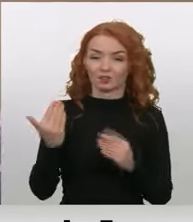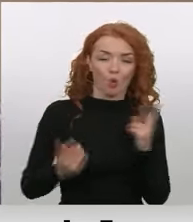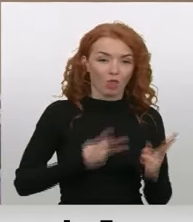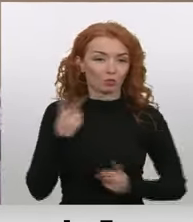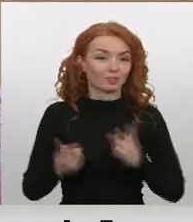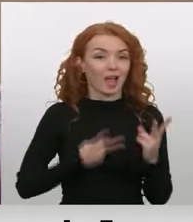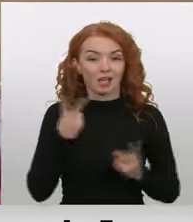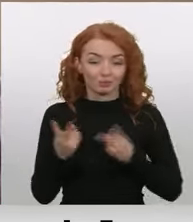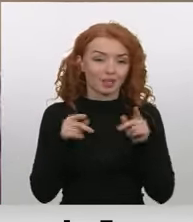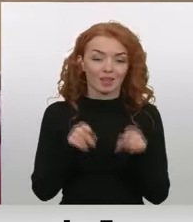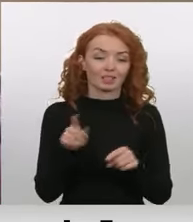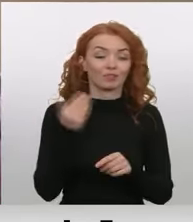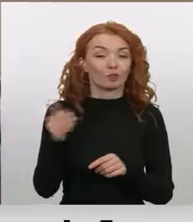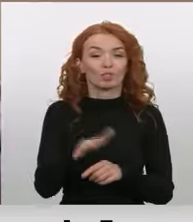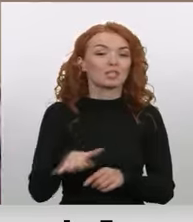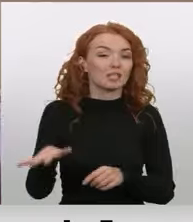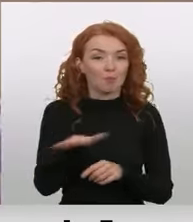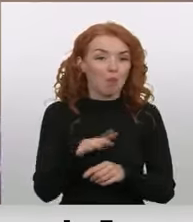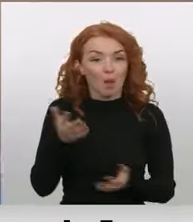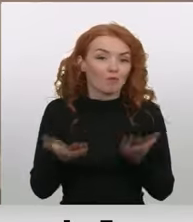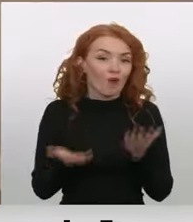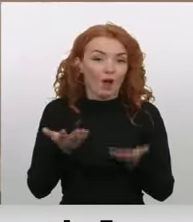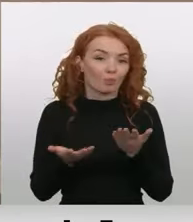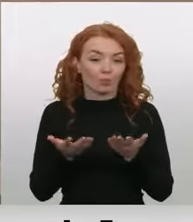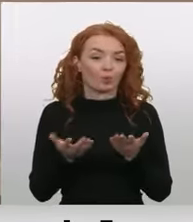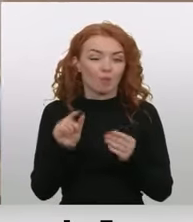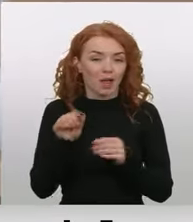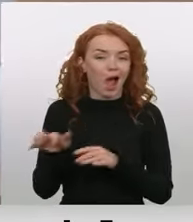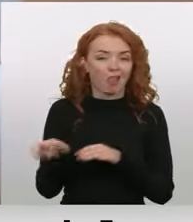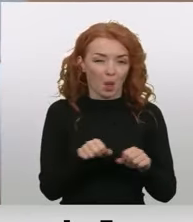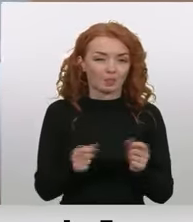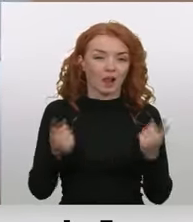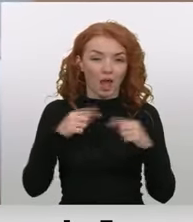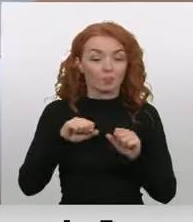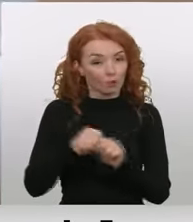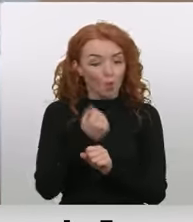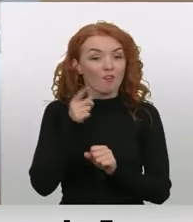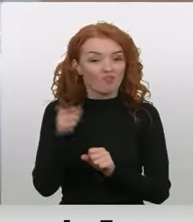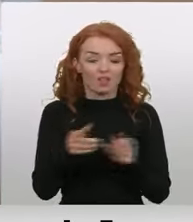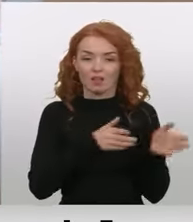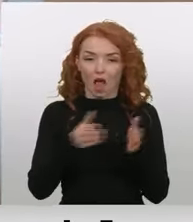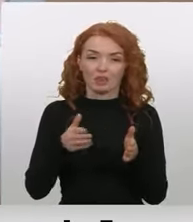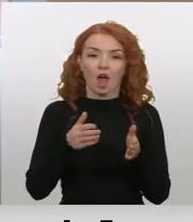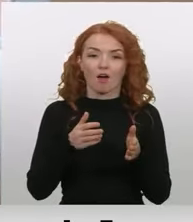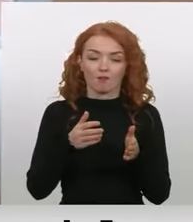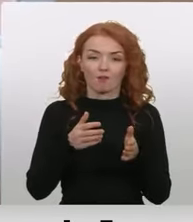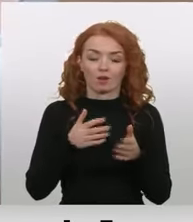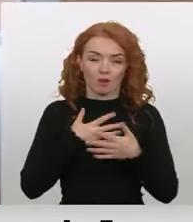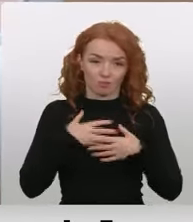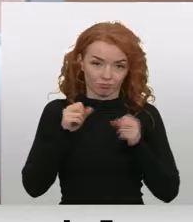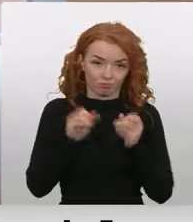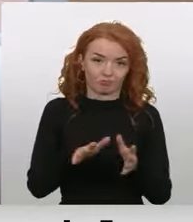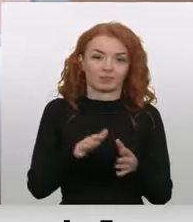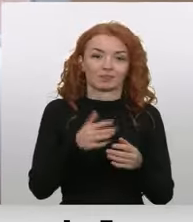entuziasms, tas ir viņu ģimenēm varbūt paņemtais laiks, bet viņi ir gatavi to ziedot saviem